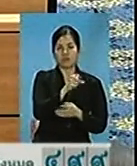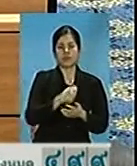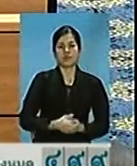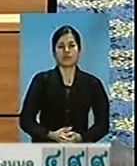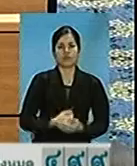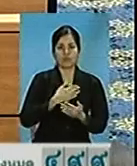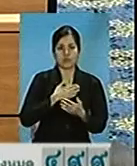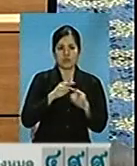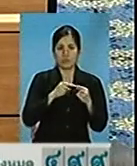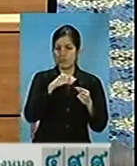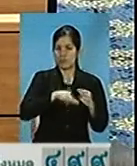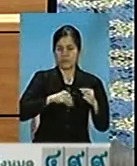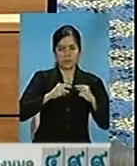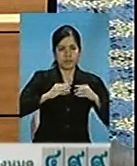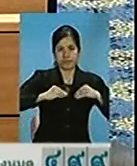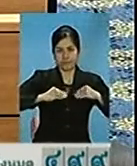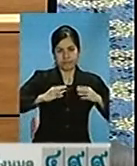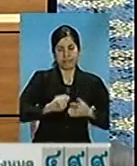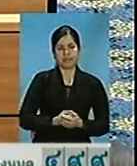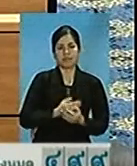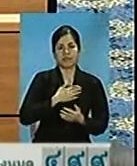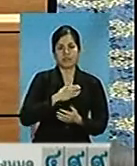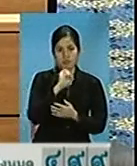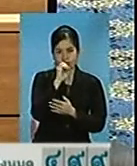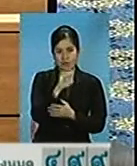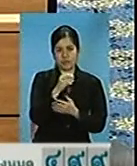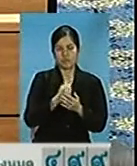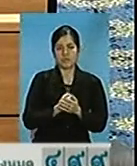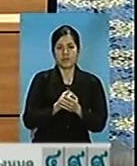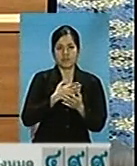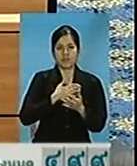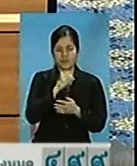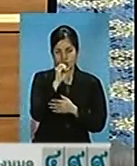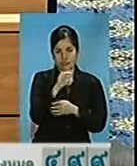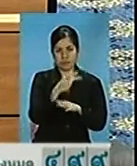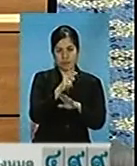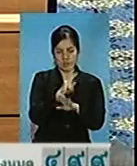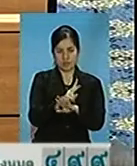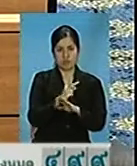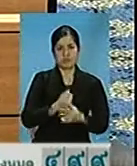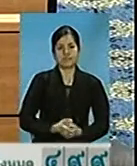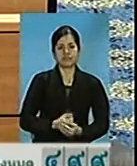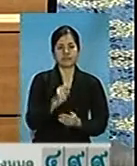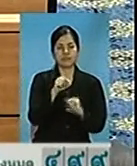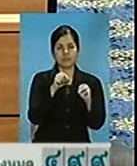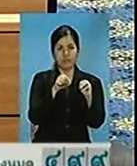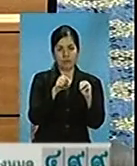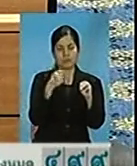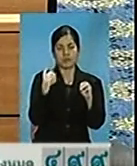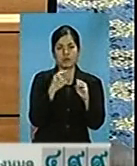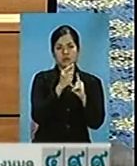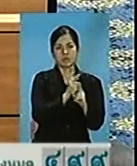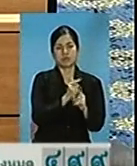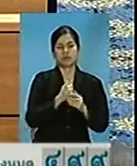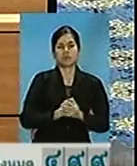ปผมไม่เห็นด้วยแล้วผมขออนุญาตท่านประธานครับในกรณีนี้ที่ผมอธิบายท่านประธานเนี่ยมาตราเมื่อสักครู่นี้ก